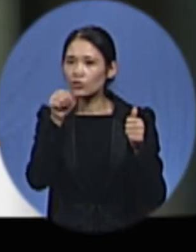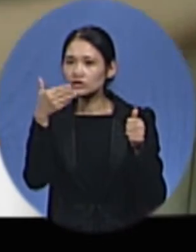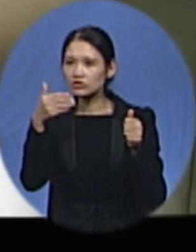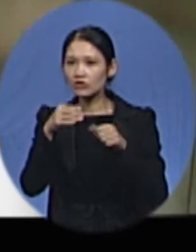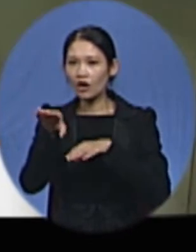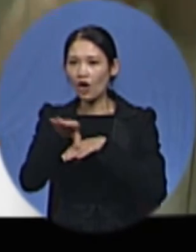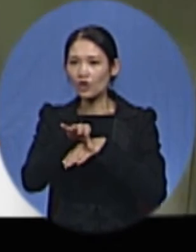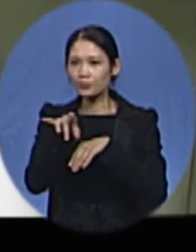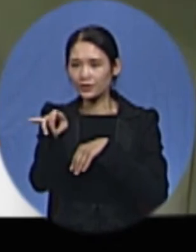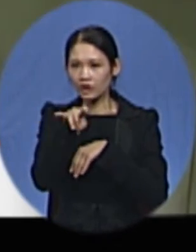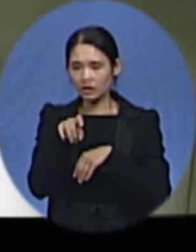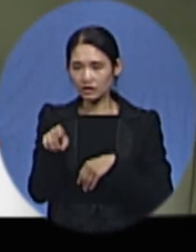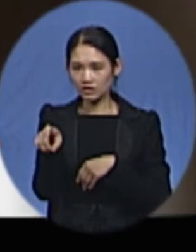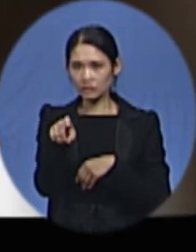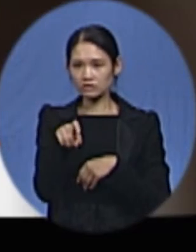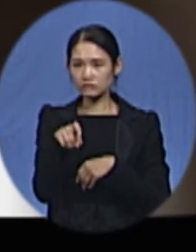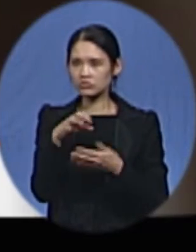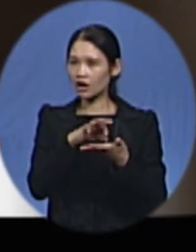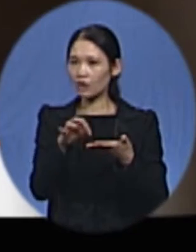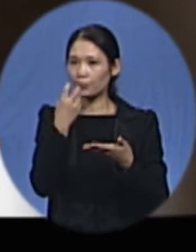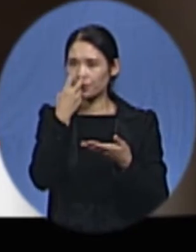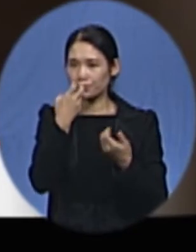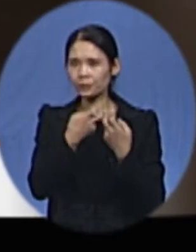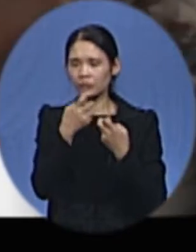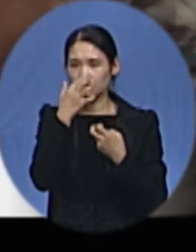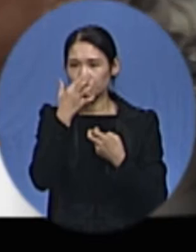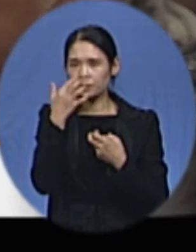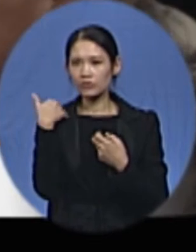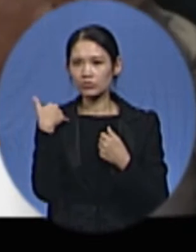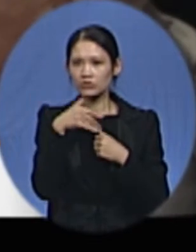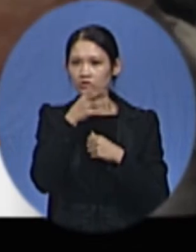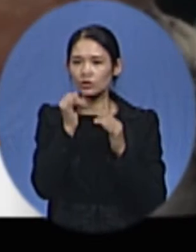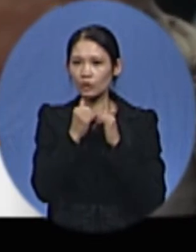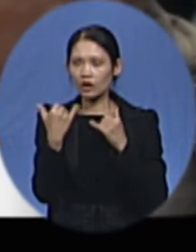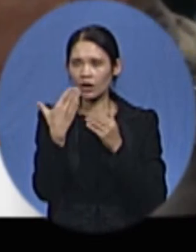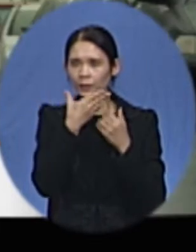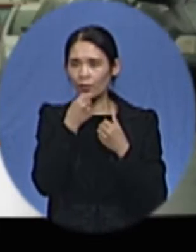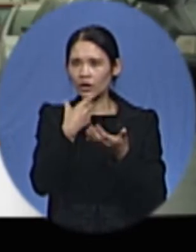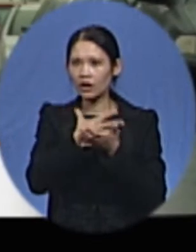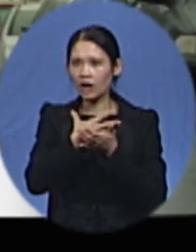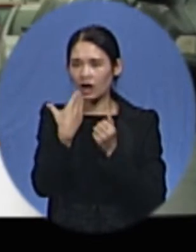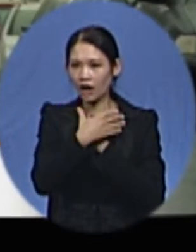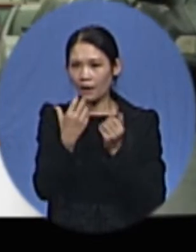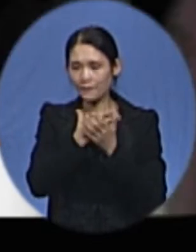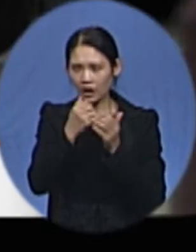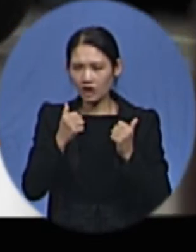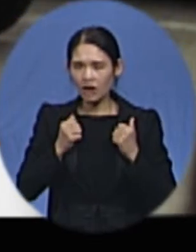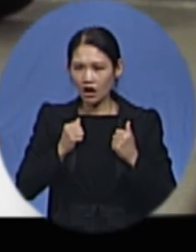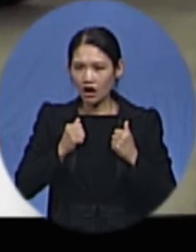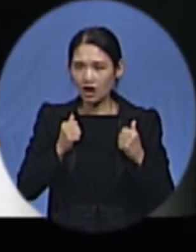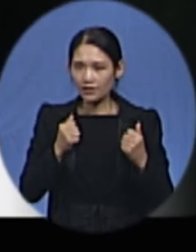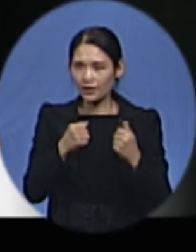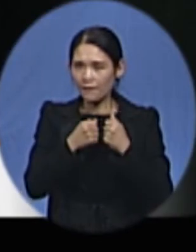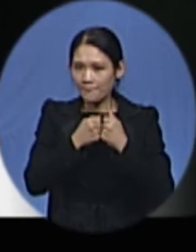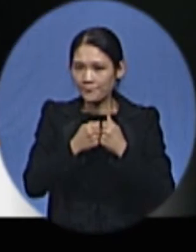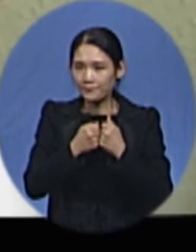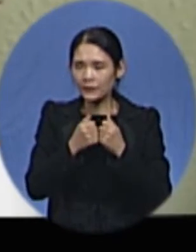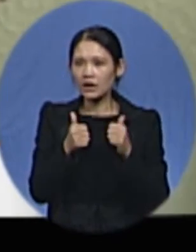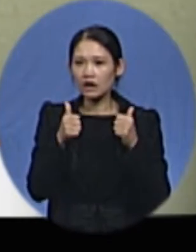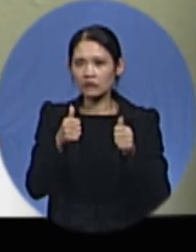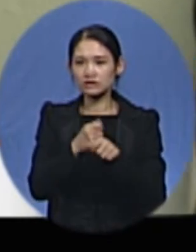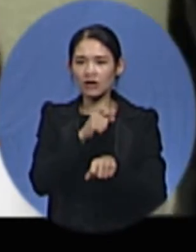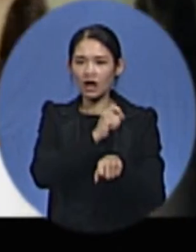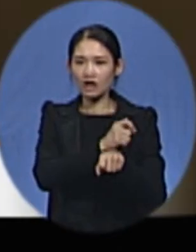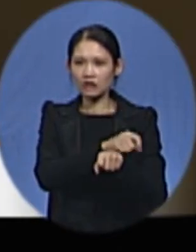컴퓨터 마우스의 사용법조차 모르는 노인인 그는 복지 수혜를 받기 위해 고군분투하지만